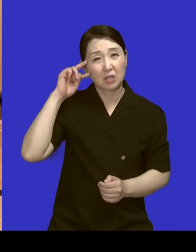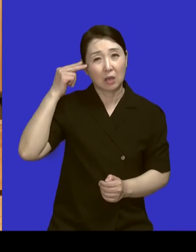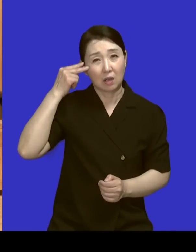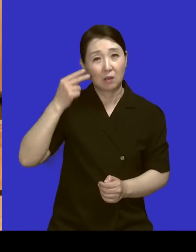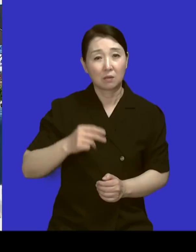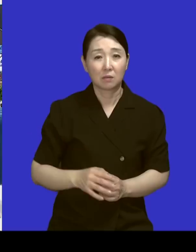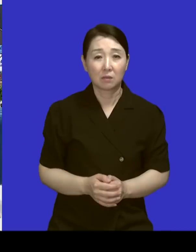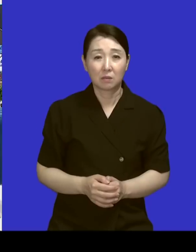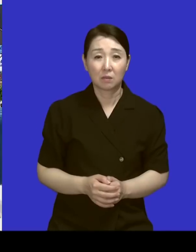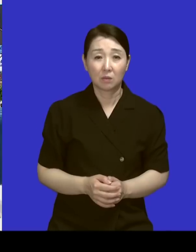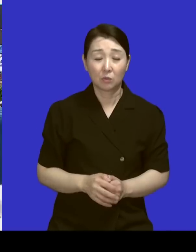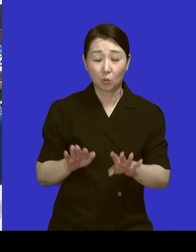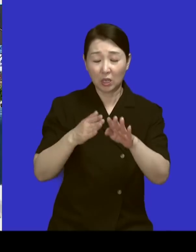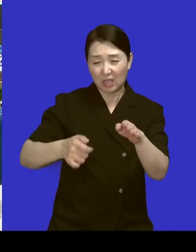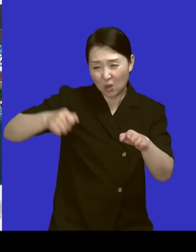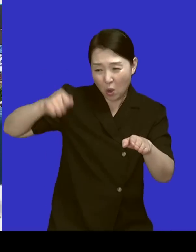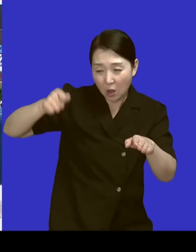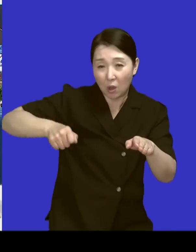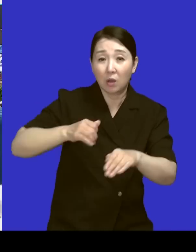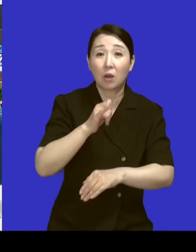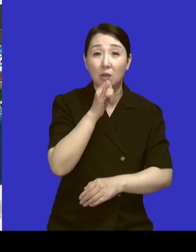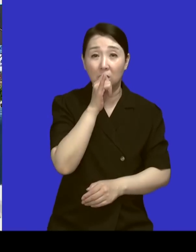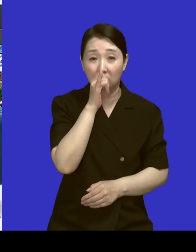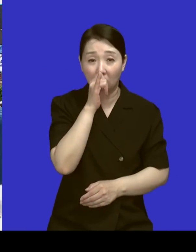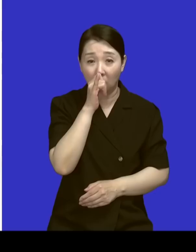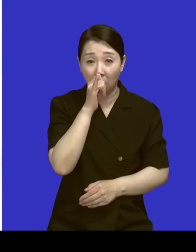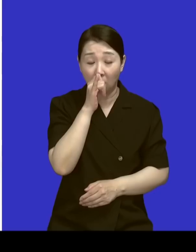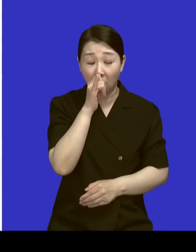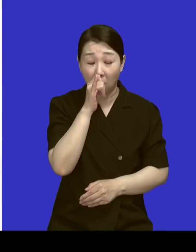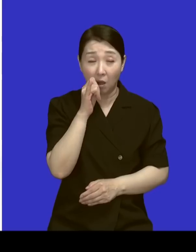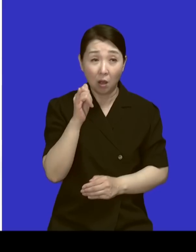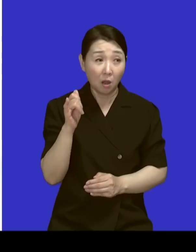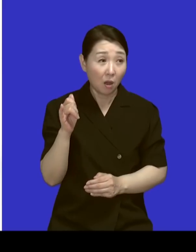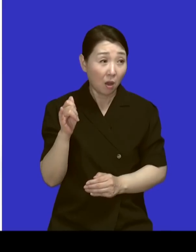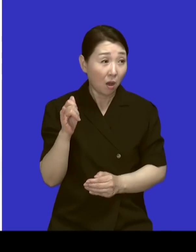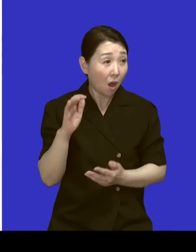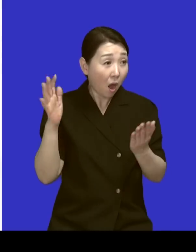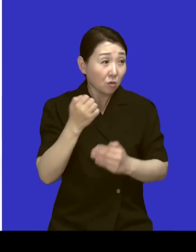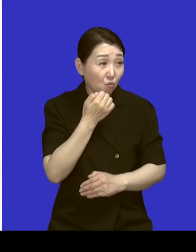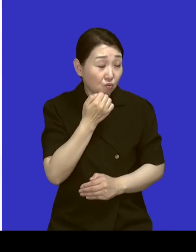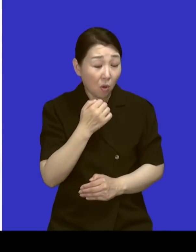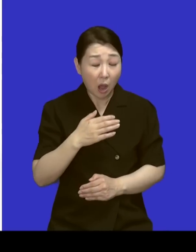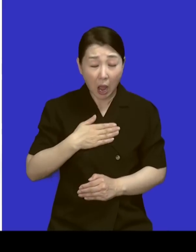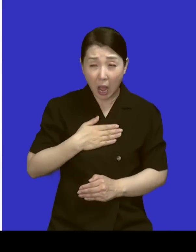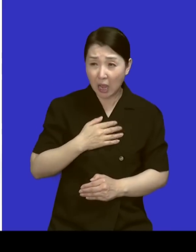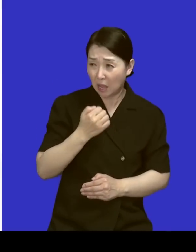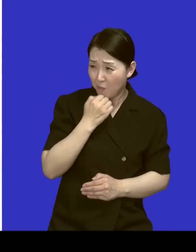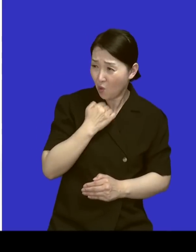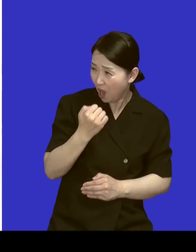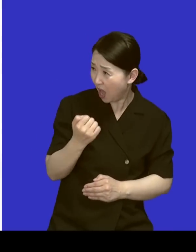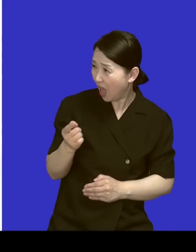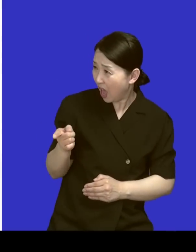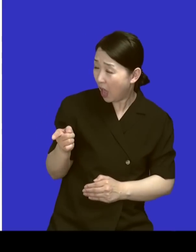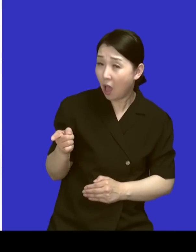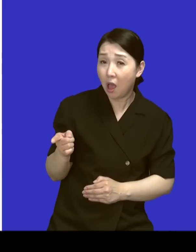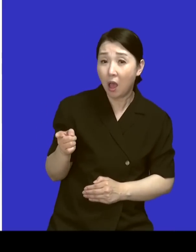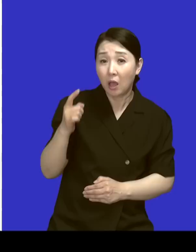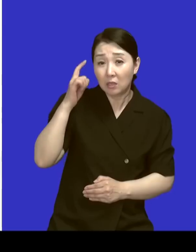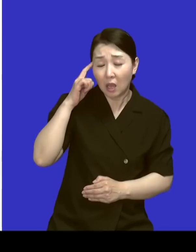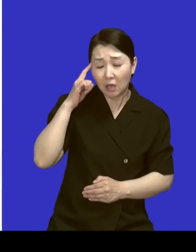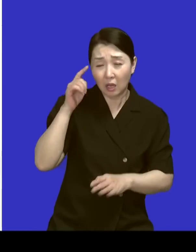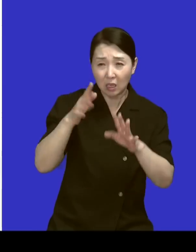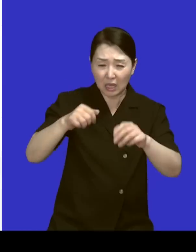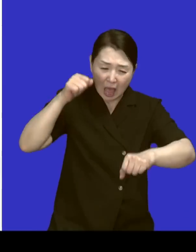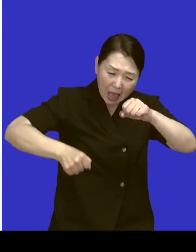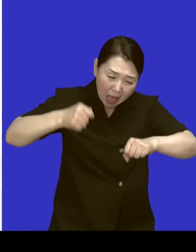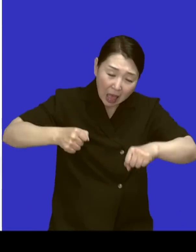예. 그래서 책상을 막 쾅쾅 쳤어요. 예. 그러니까 아이들이 또 웃는 거예요. 예. 아, 나를 이제 비웃기까지 하는구나. 해서 책상을 더